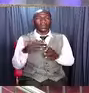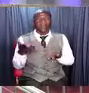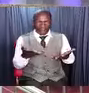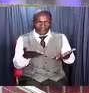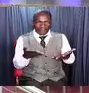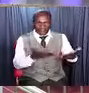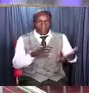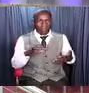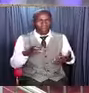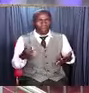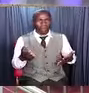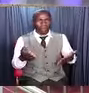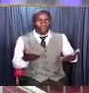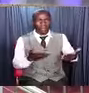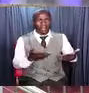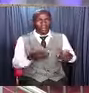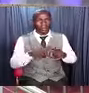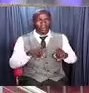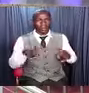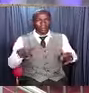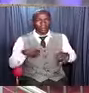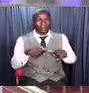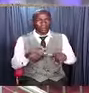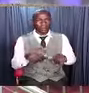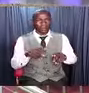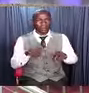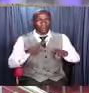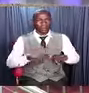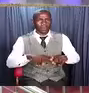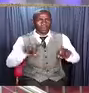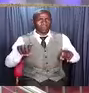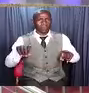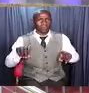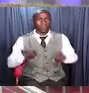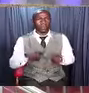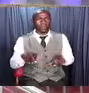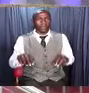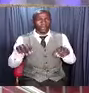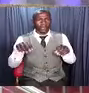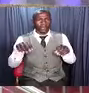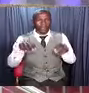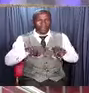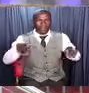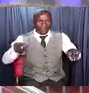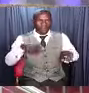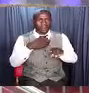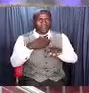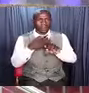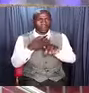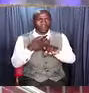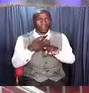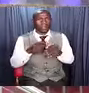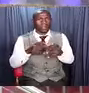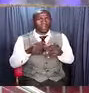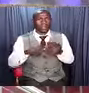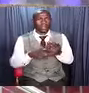karibu. And you knock. Hata umeingia kwa sebule ya wenyewe. You've just gone to the living room. Hata wachukue masufuria watafute masufuria. And they're looking for the sufuria.